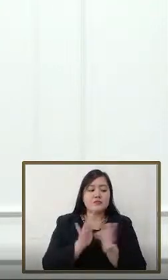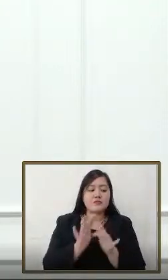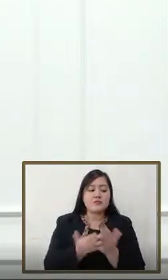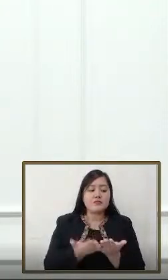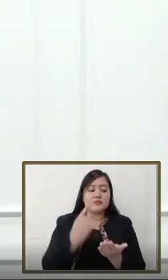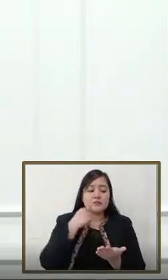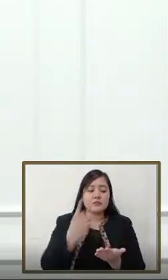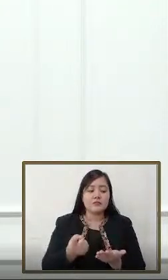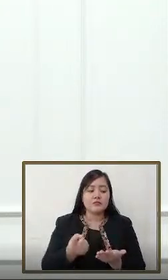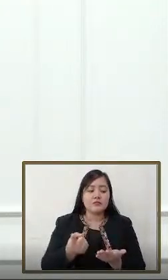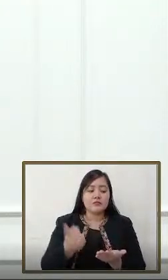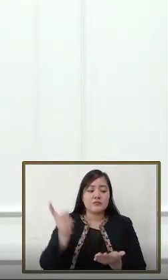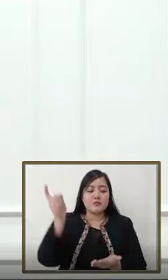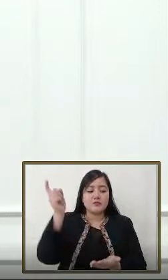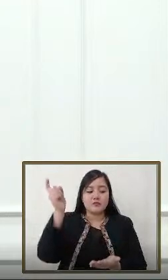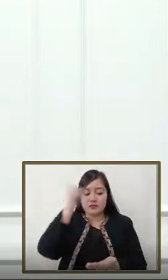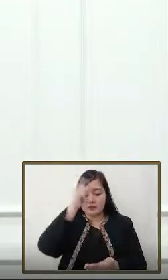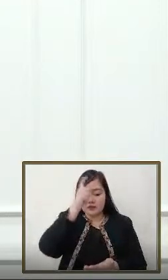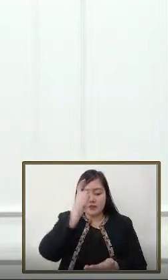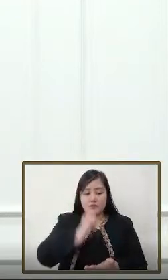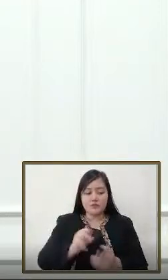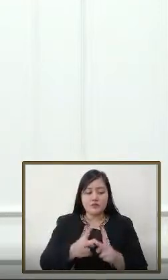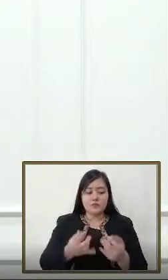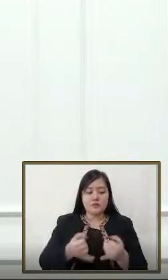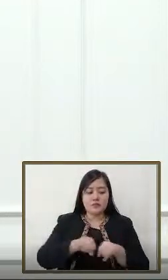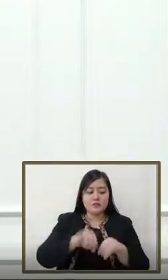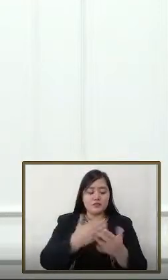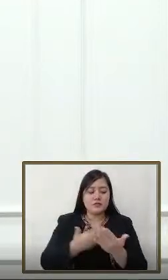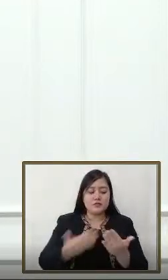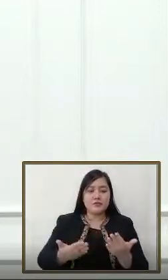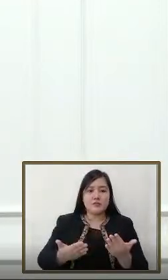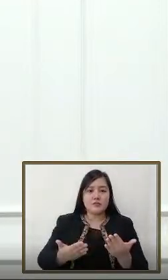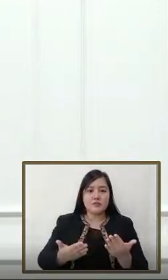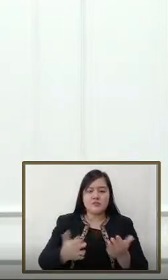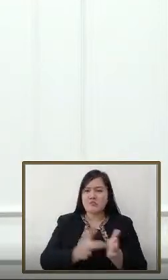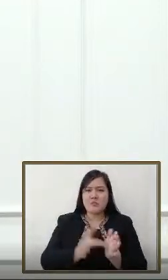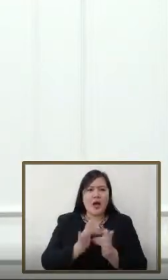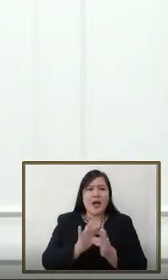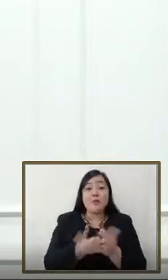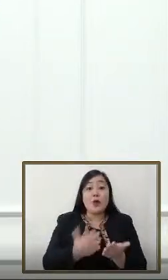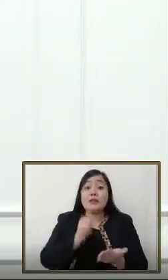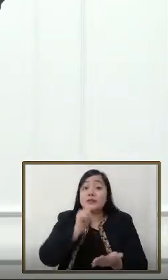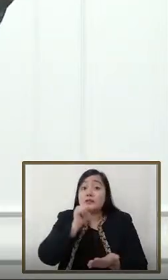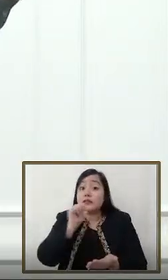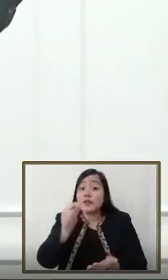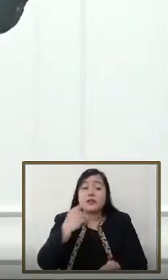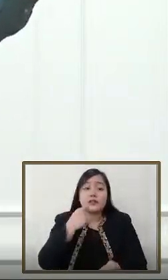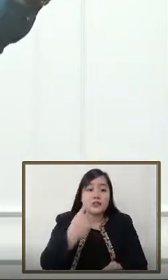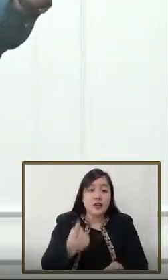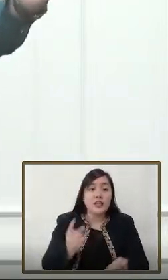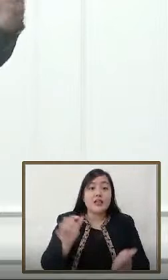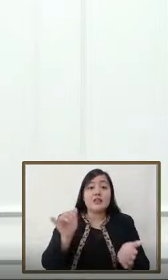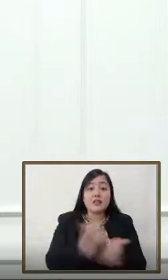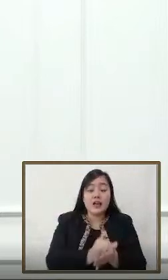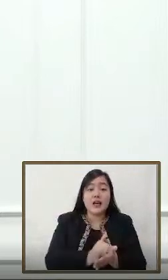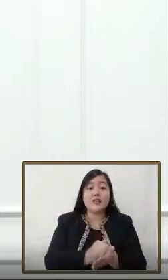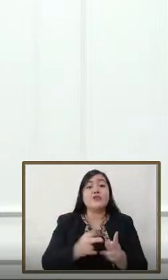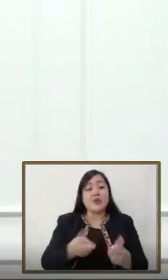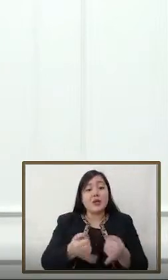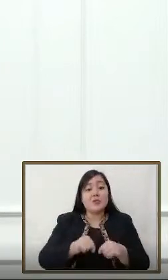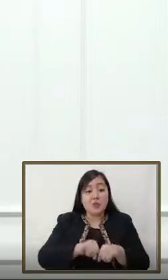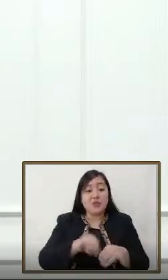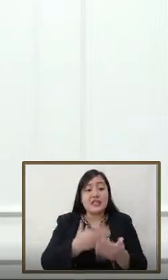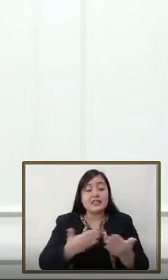principal thing. Wala namang sinabi dito na yung rich mo, yung kayamanan mo, o anong kalagayan mo, hindi. Sabi